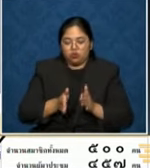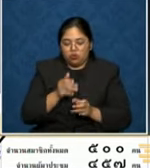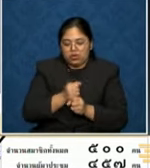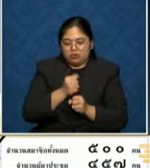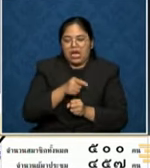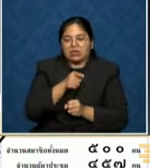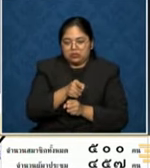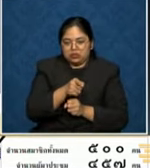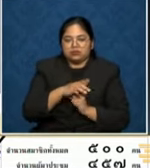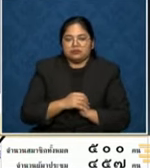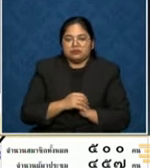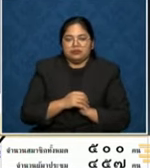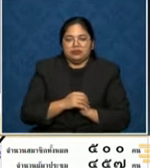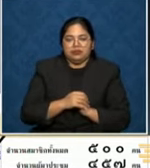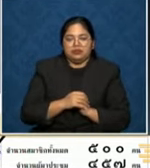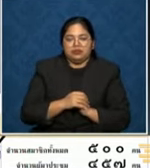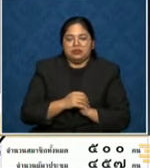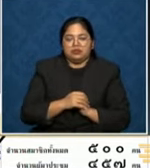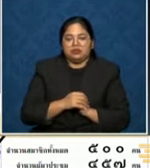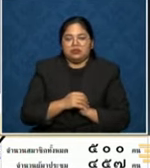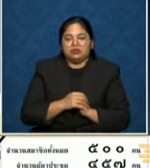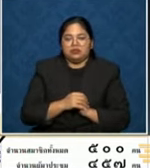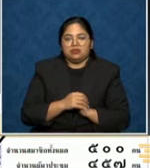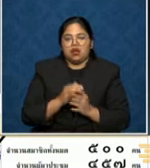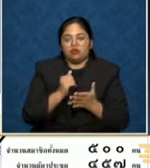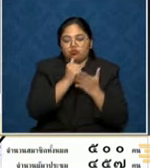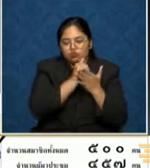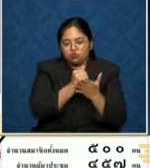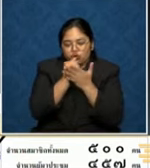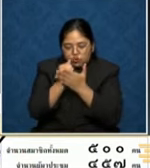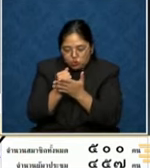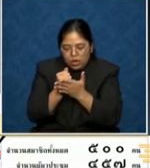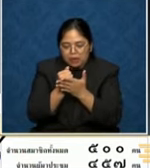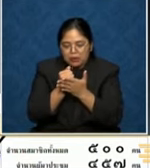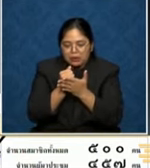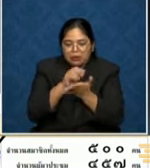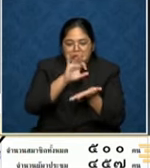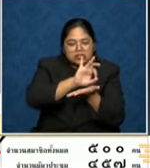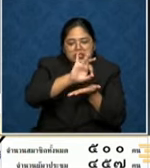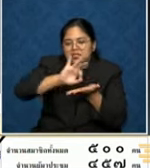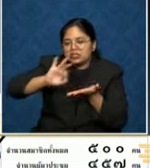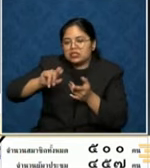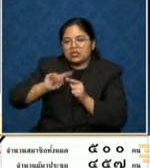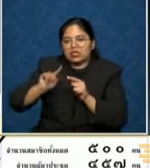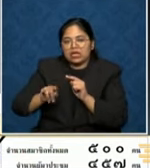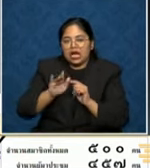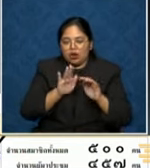คะแล้วก็อาจจะจำเป็นที่จะต้องมีการช่วยเหลือเพื่อพยุงกำลังซื้อของประชาชนตัวเล็